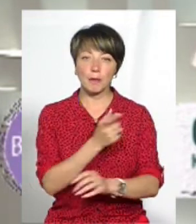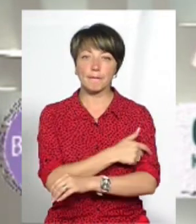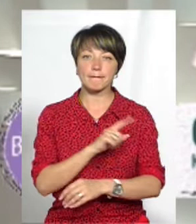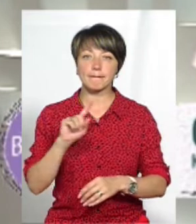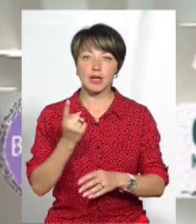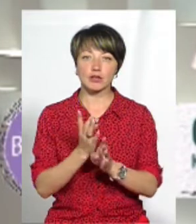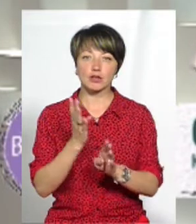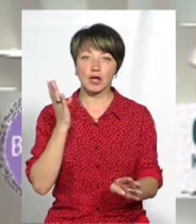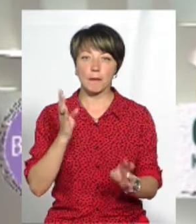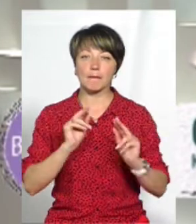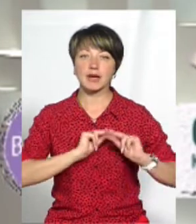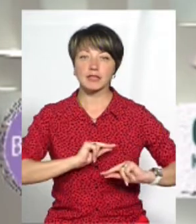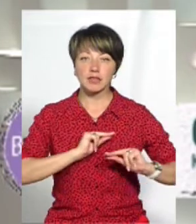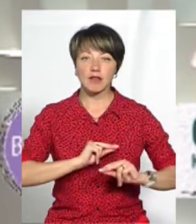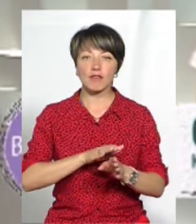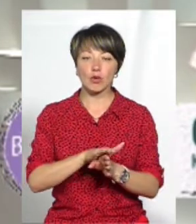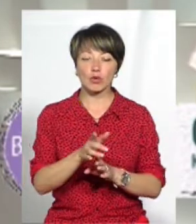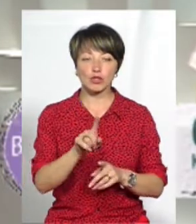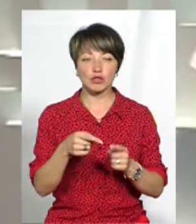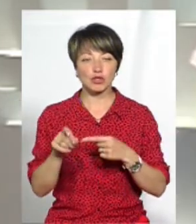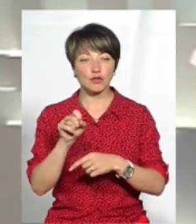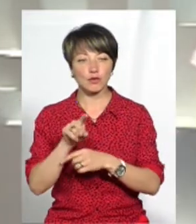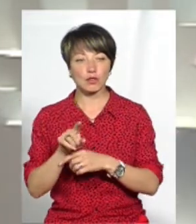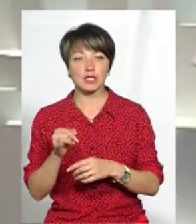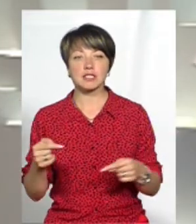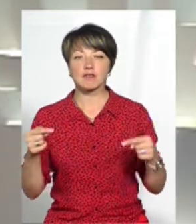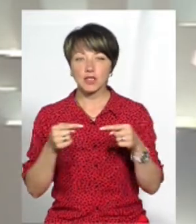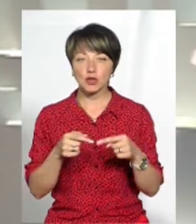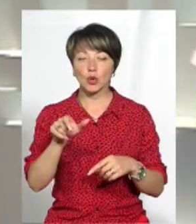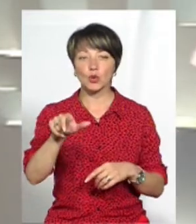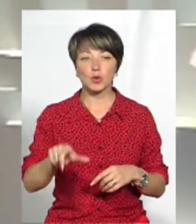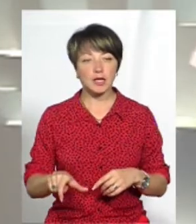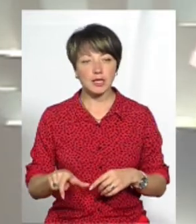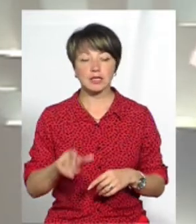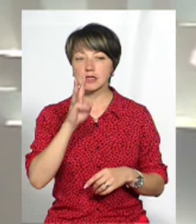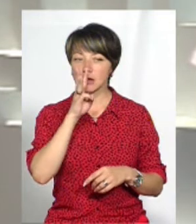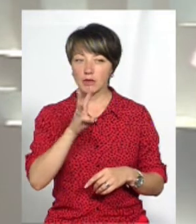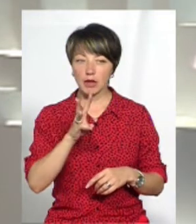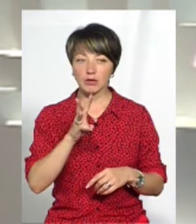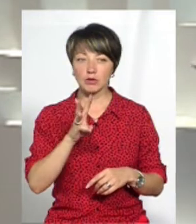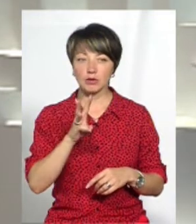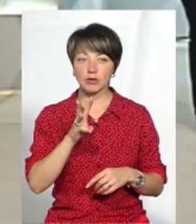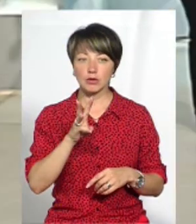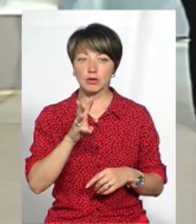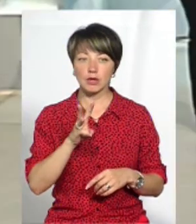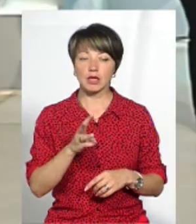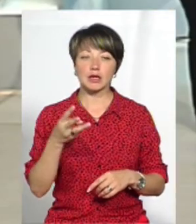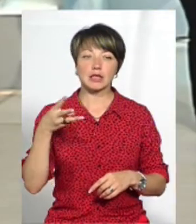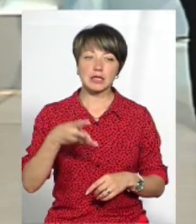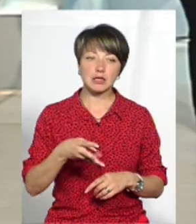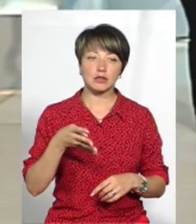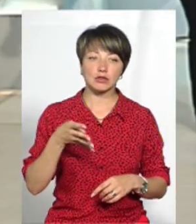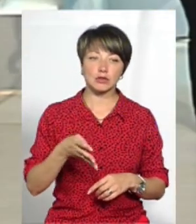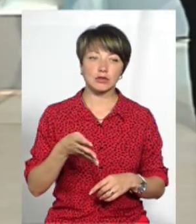бути в першу чергу персонал, який виконує ті чи інші функції. Звісно, що людина з заробітною платнею там в 3